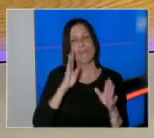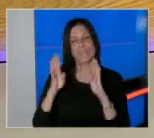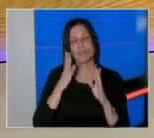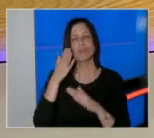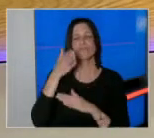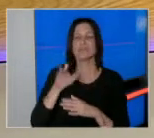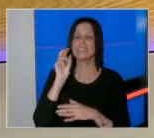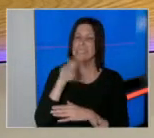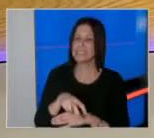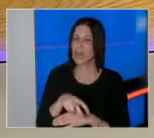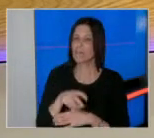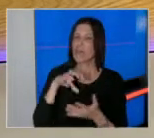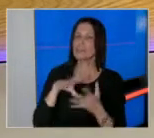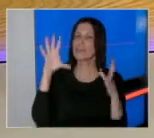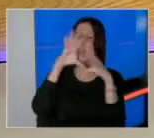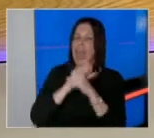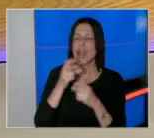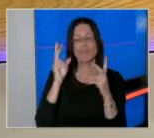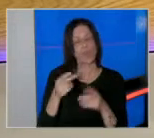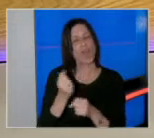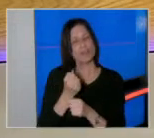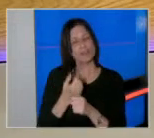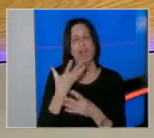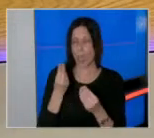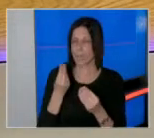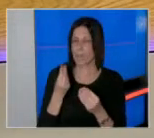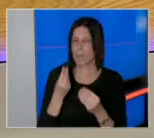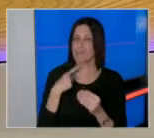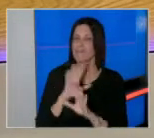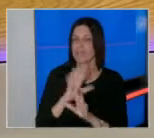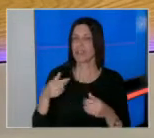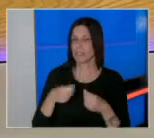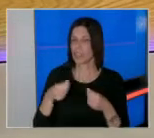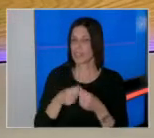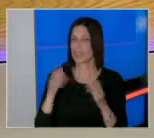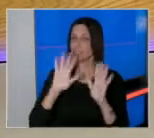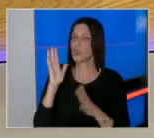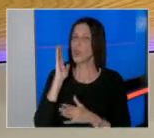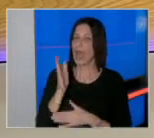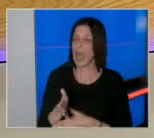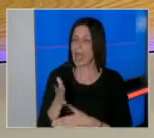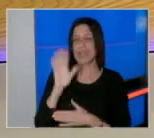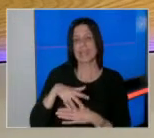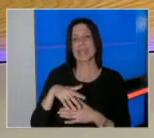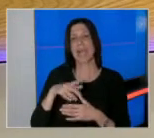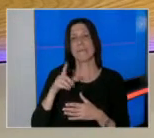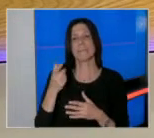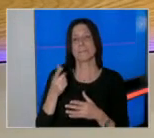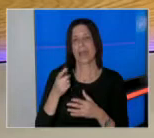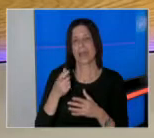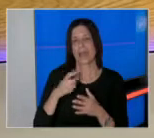לקבוצת משכן לילה, ותוכלו לעשות הרבה יותר מרק לשתף את השידור החי שלנו. יש לנו שידור חי גם באינסטגרם למי